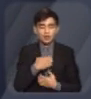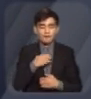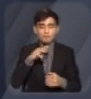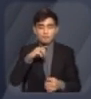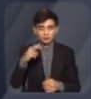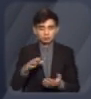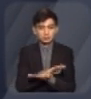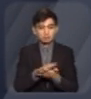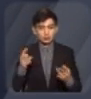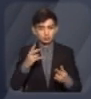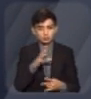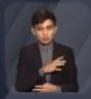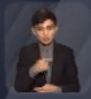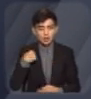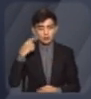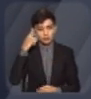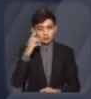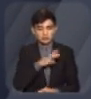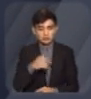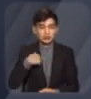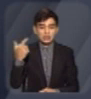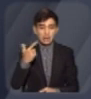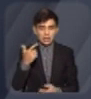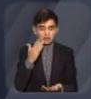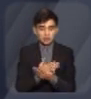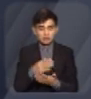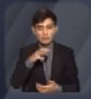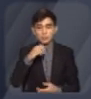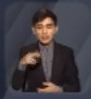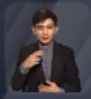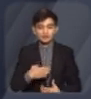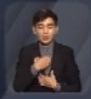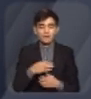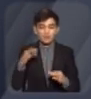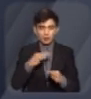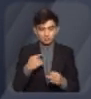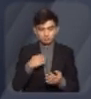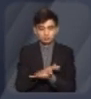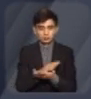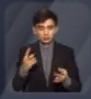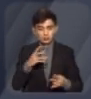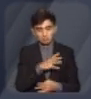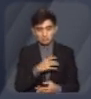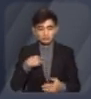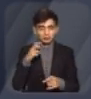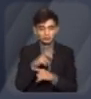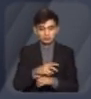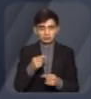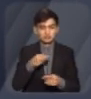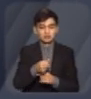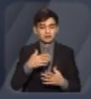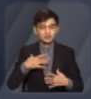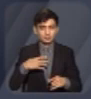оказывается бесплатна. Я считала, что я гарантирована под этим медицинским страхованием. На что могут рассчитывать казахстанцы с внедрением